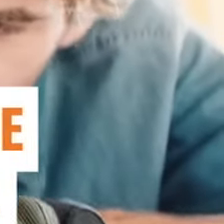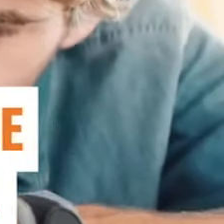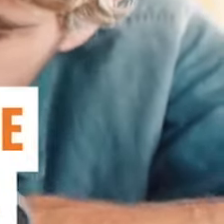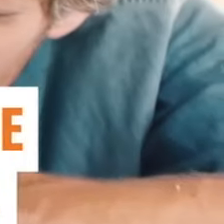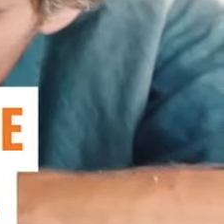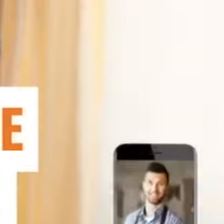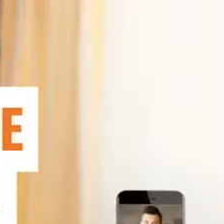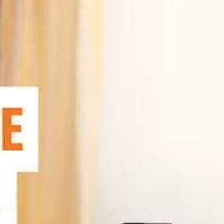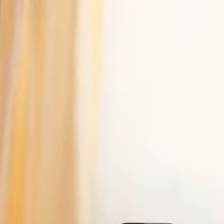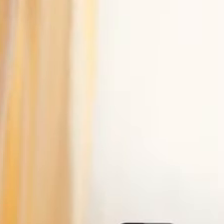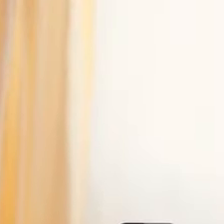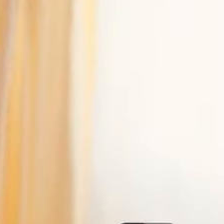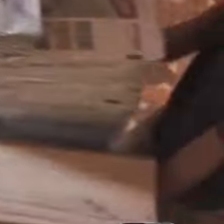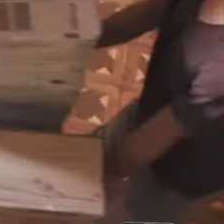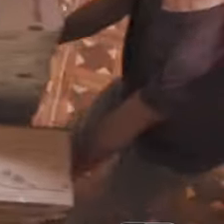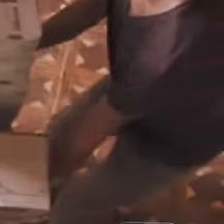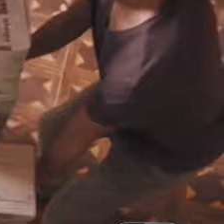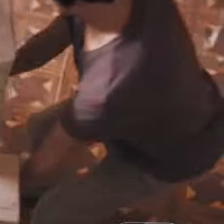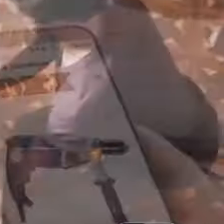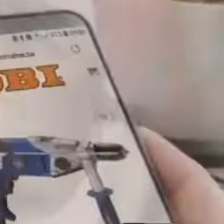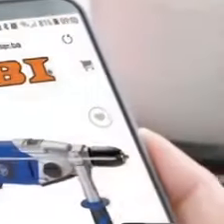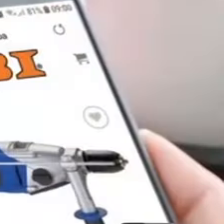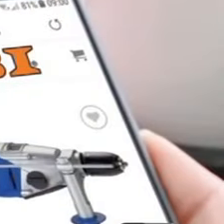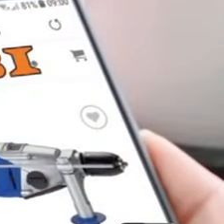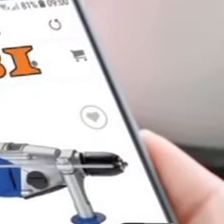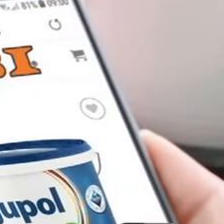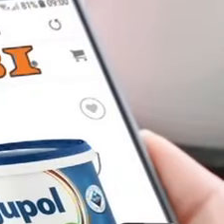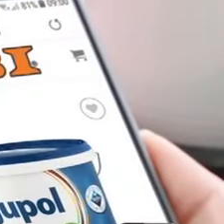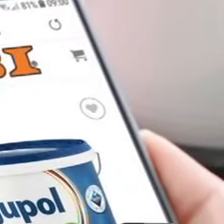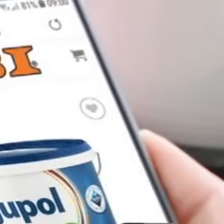da završite sve projekte u vašem domu. Posjetite Obi web shop